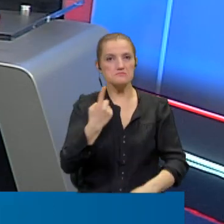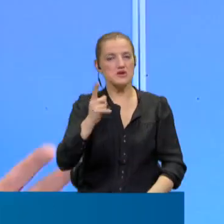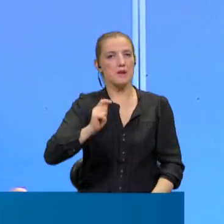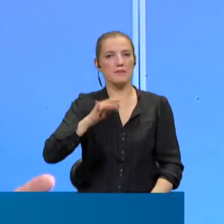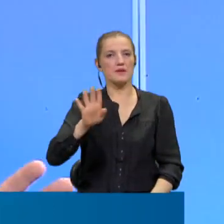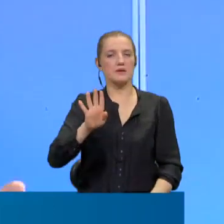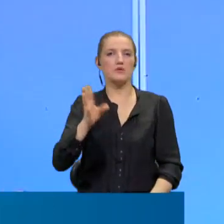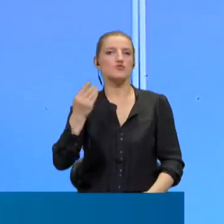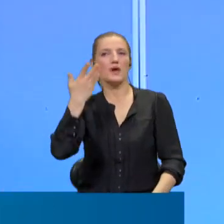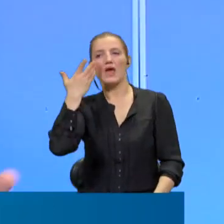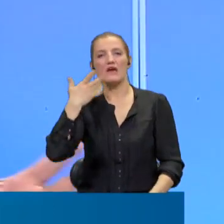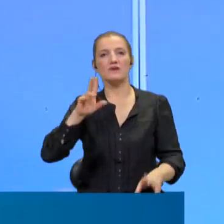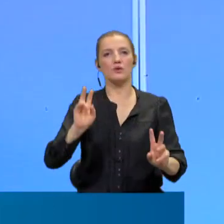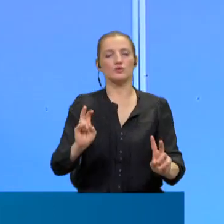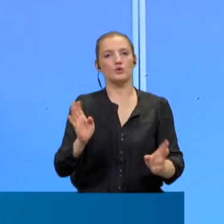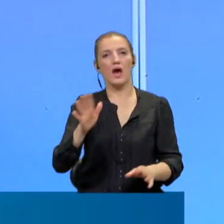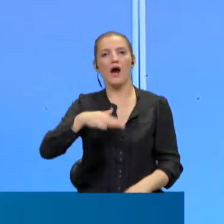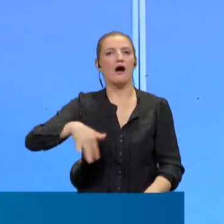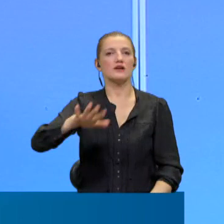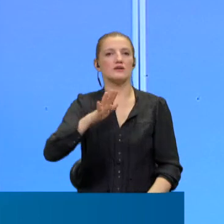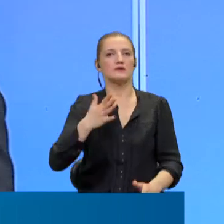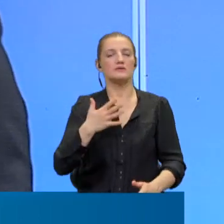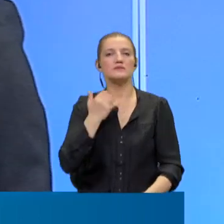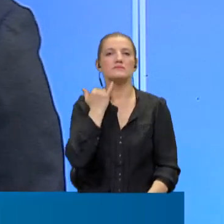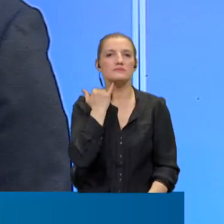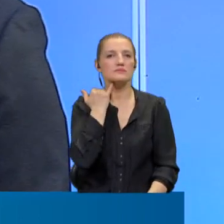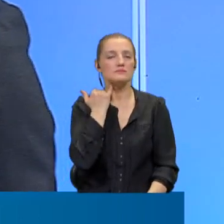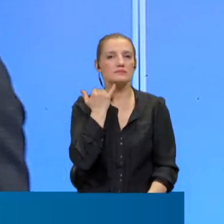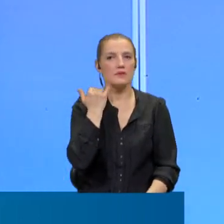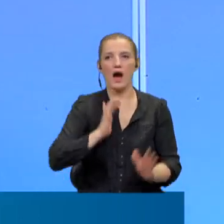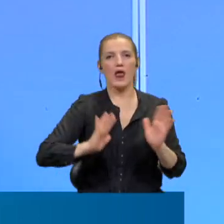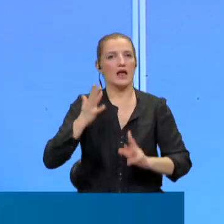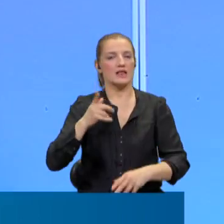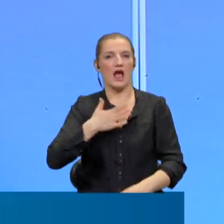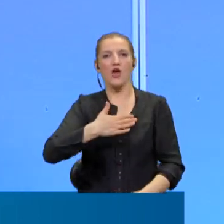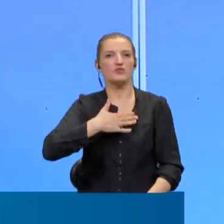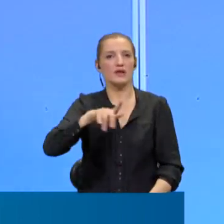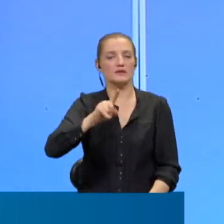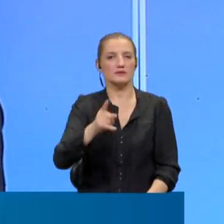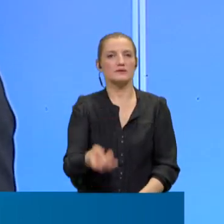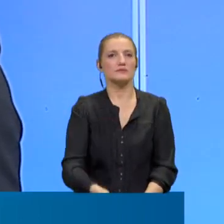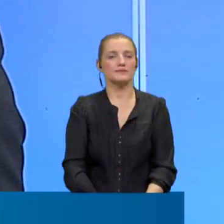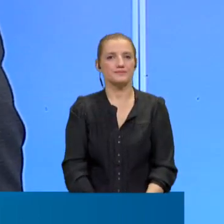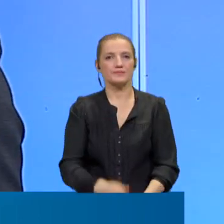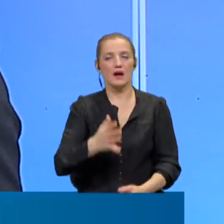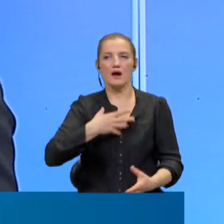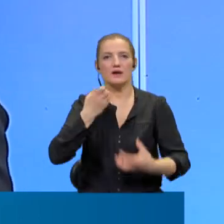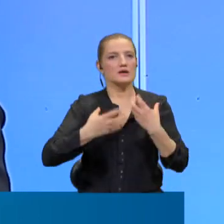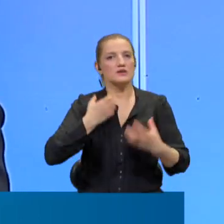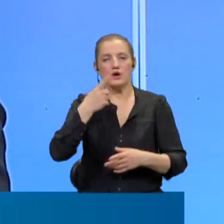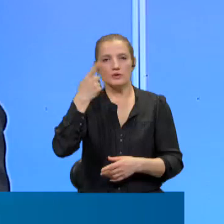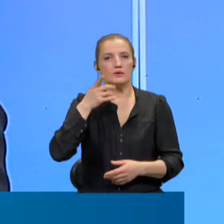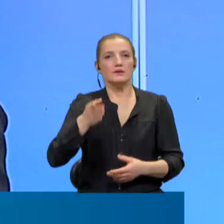birde beyefendi bir keyifli bir keyifli böyle Bütün her tarafı vücudunun şey bu paketleri canlı heyecandan oluyor işte aşırı